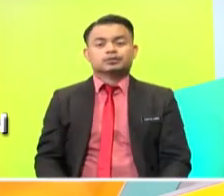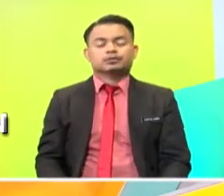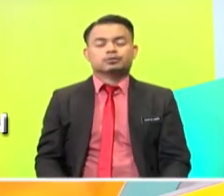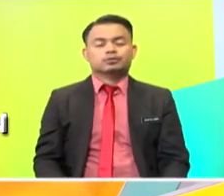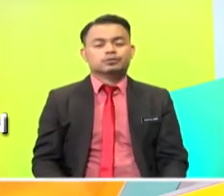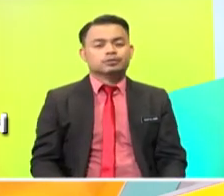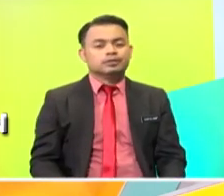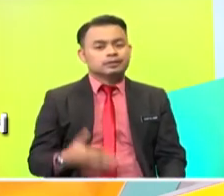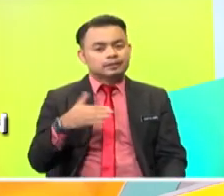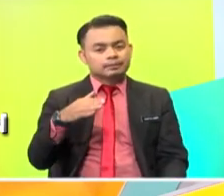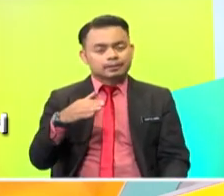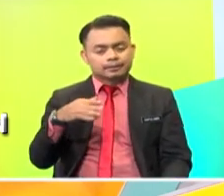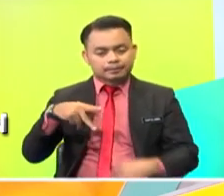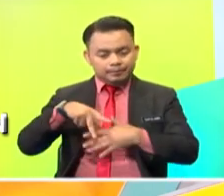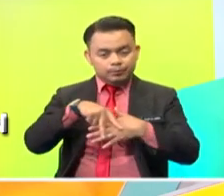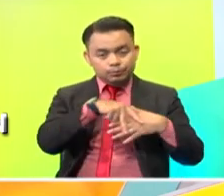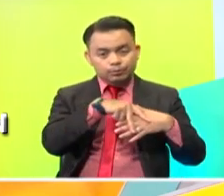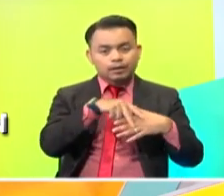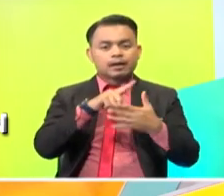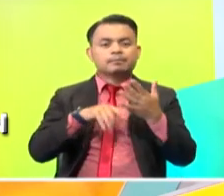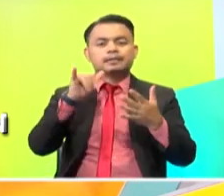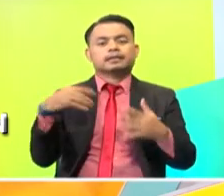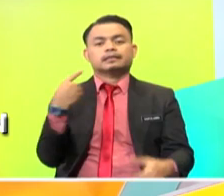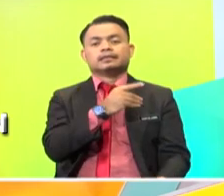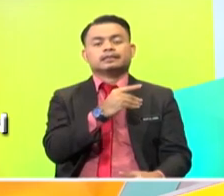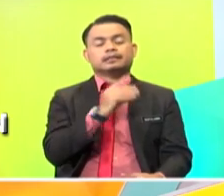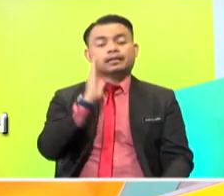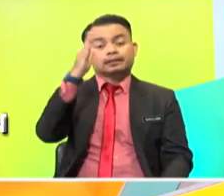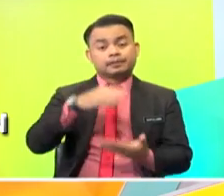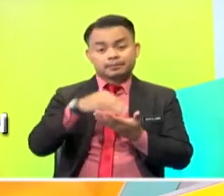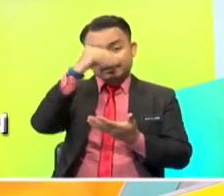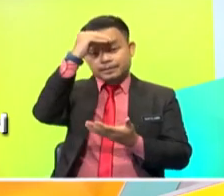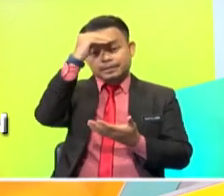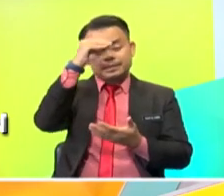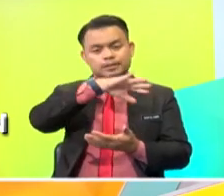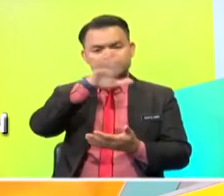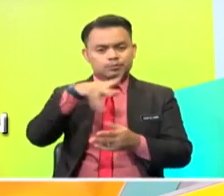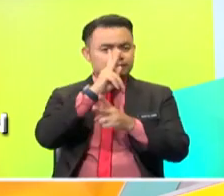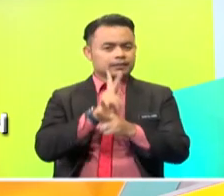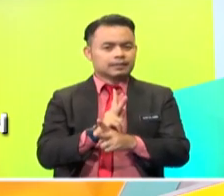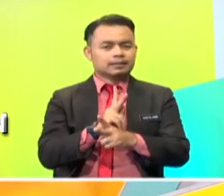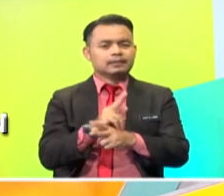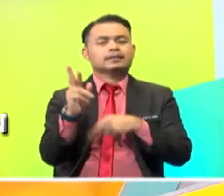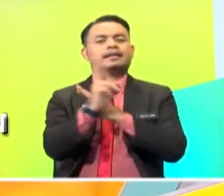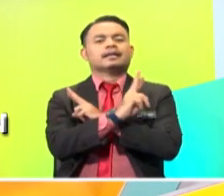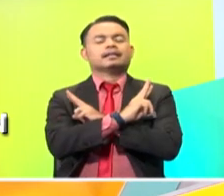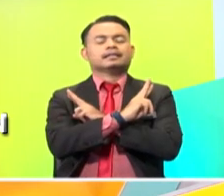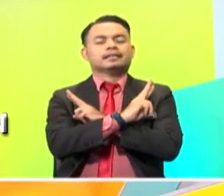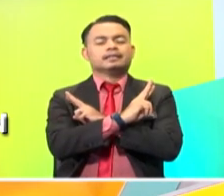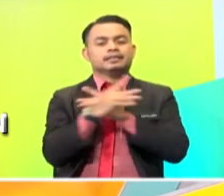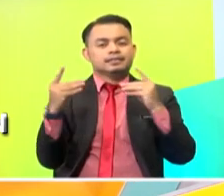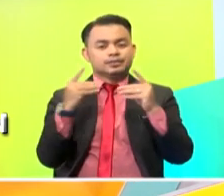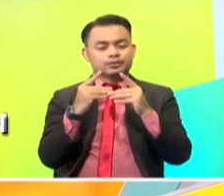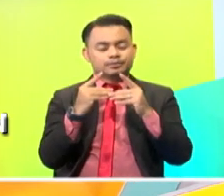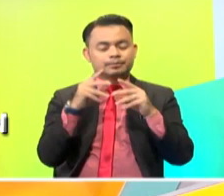pada hari ini jadi adik-adik semua jangan kemana-mana kekalik Aceh screen TV Anda kita akan melihat sebentar jumpa